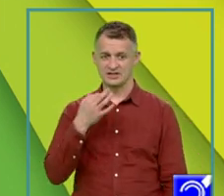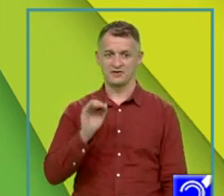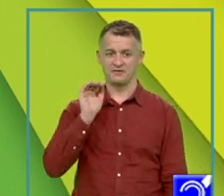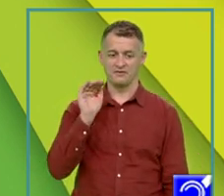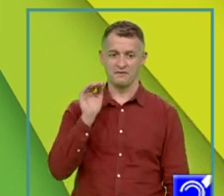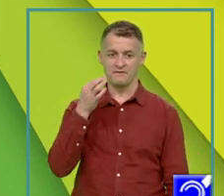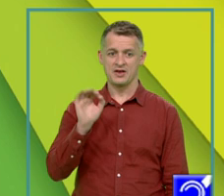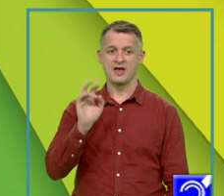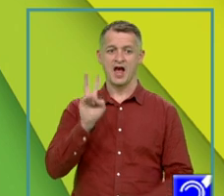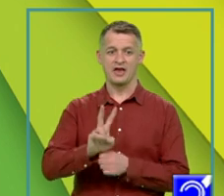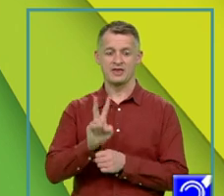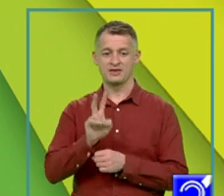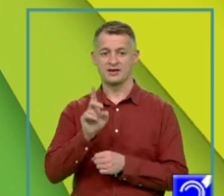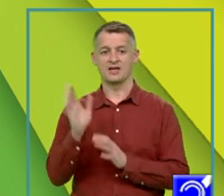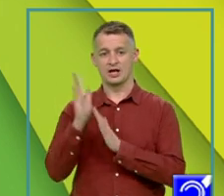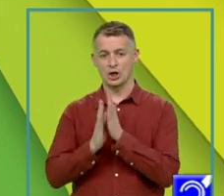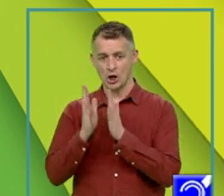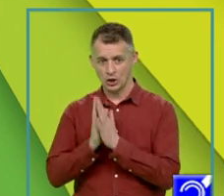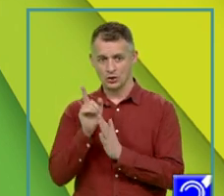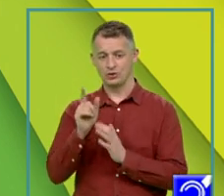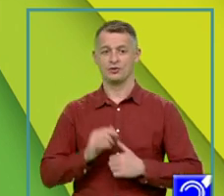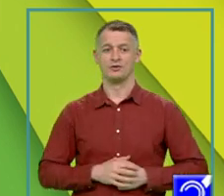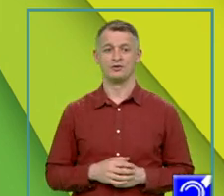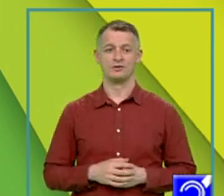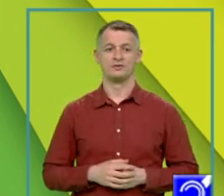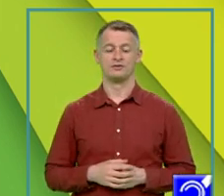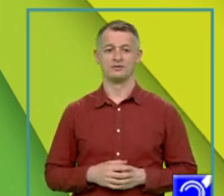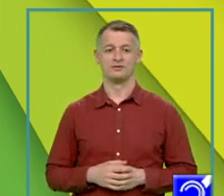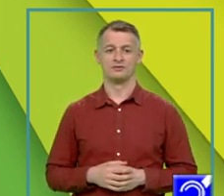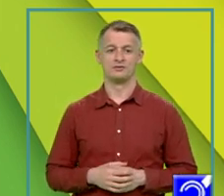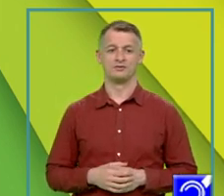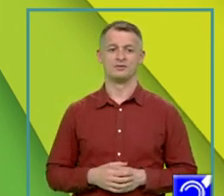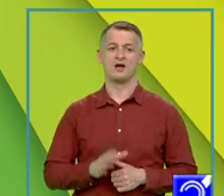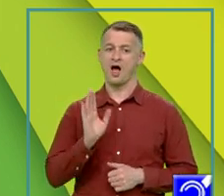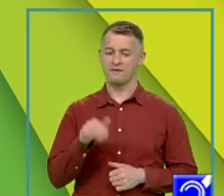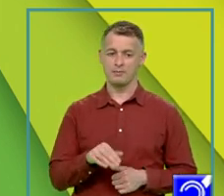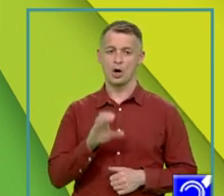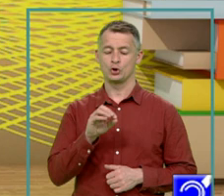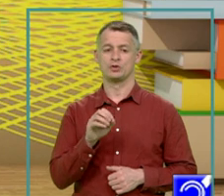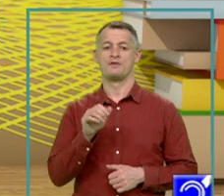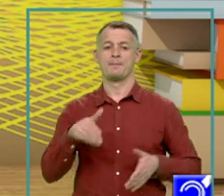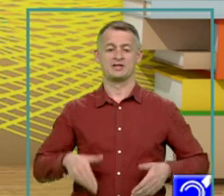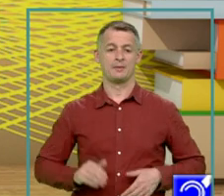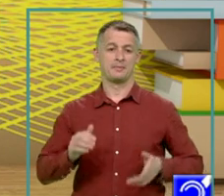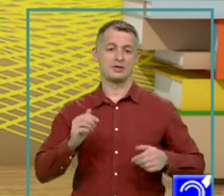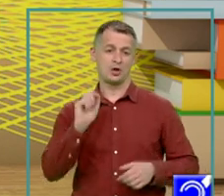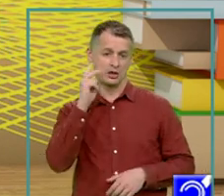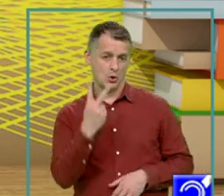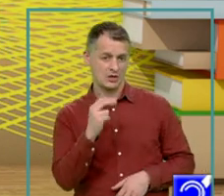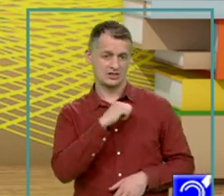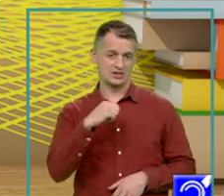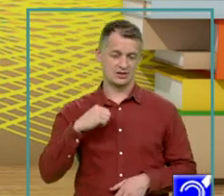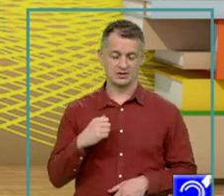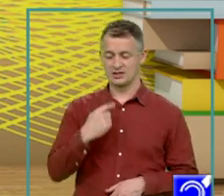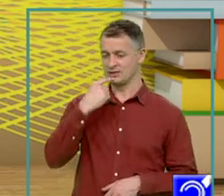te rog de data aceasta este invers avem un conjunctiv prezent persoana a doua singular și